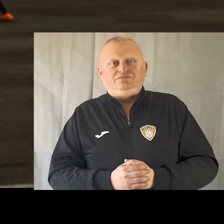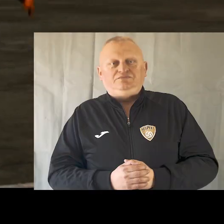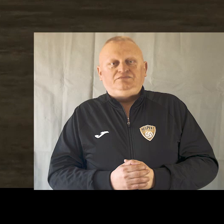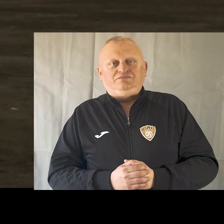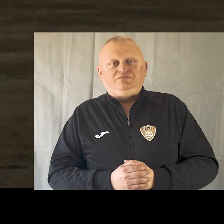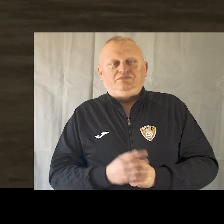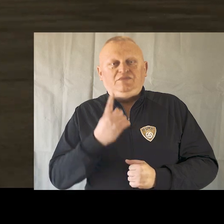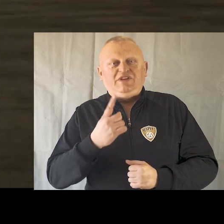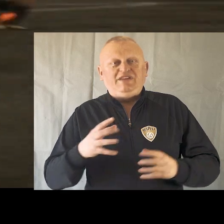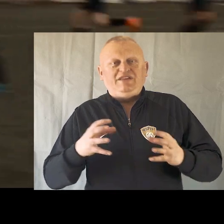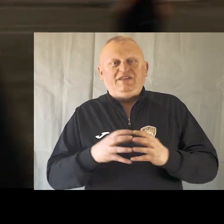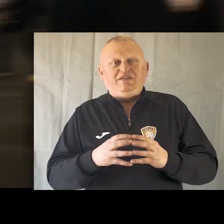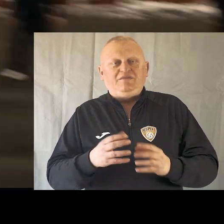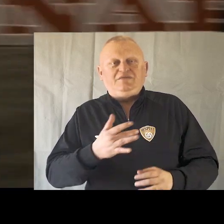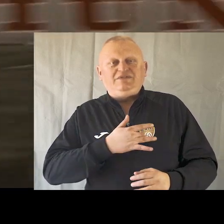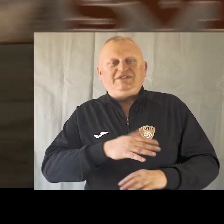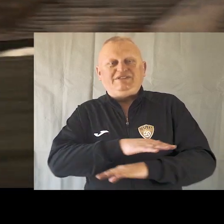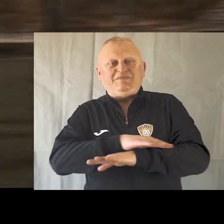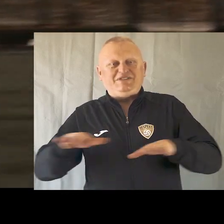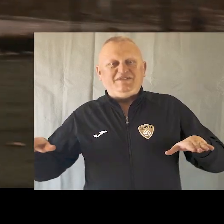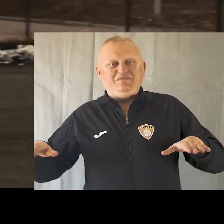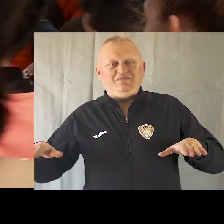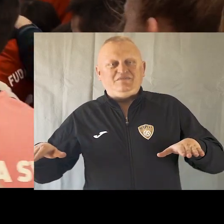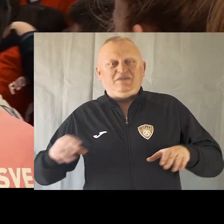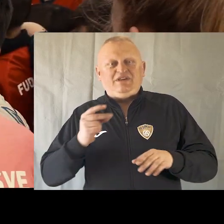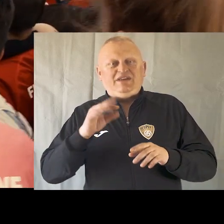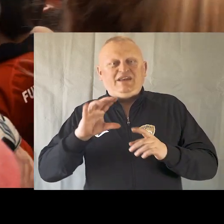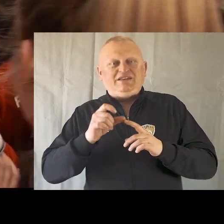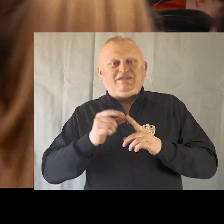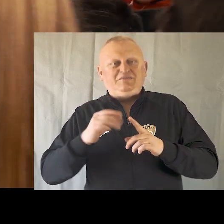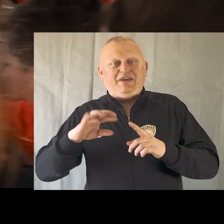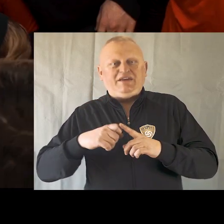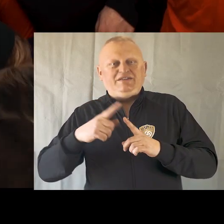Jedan tim, srcem svim. Respekt.